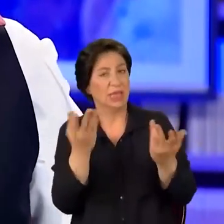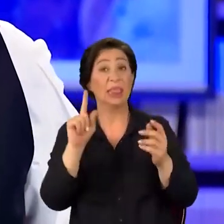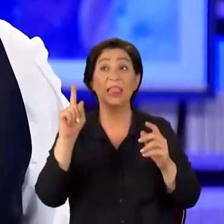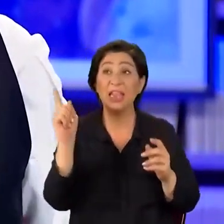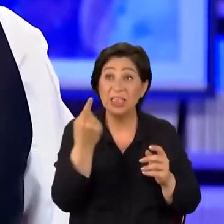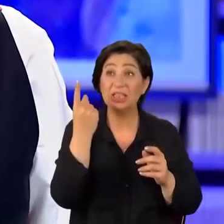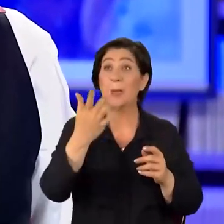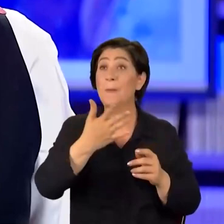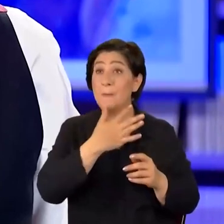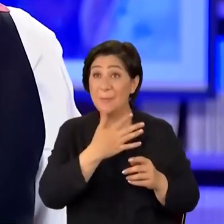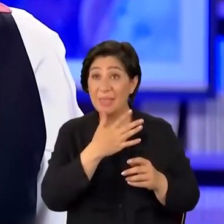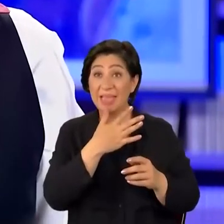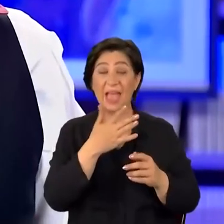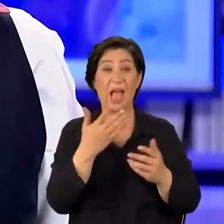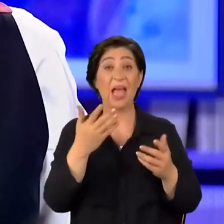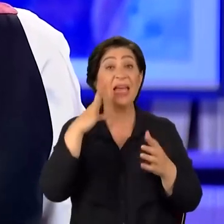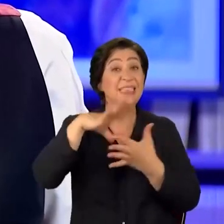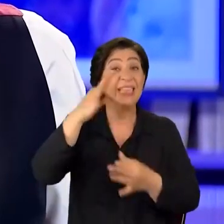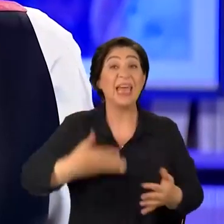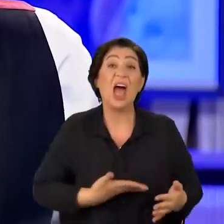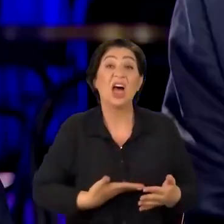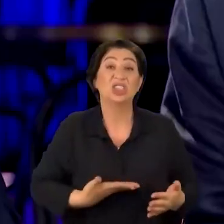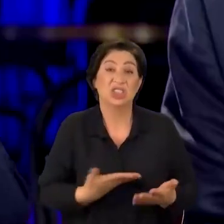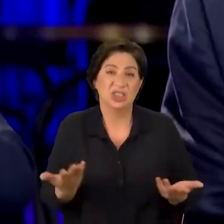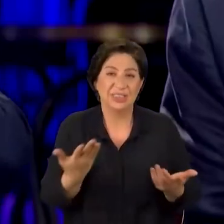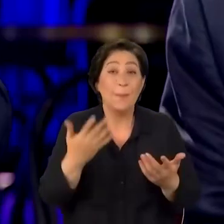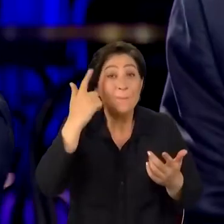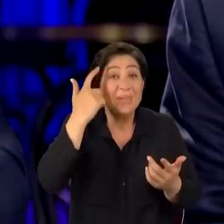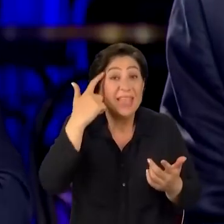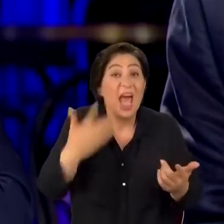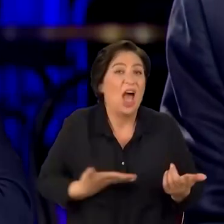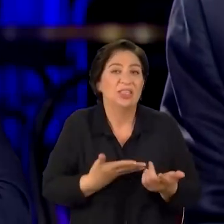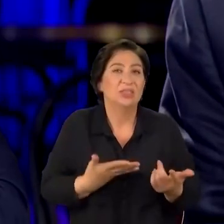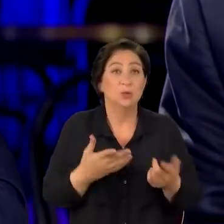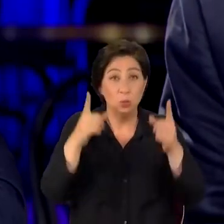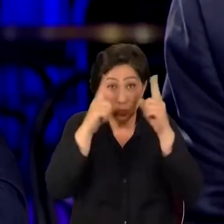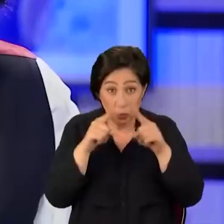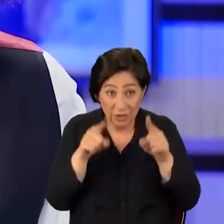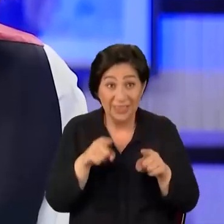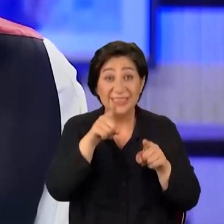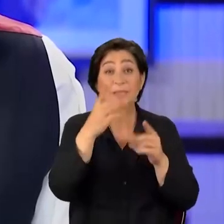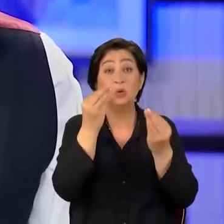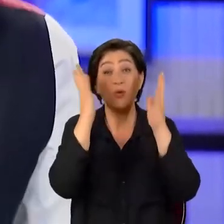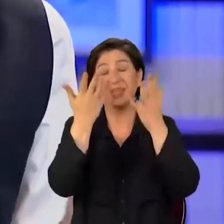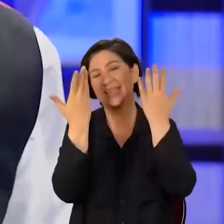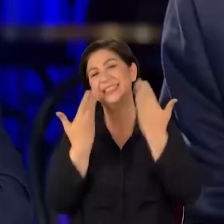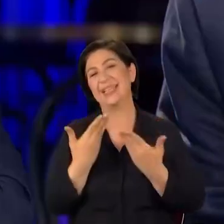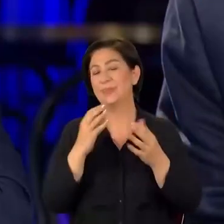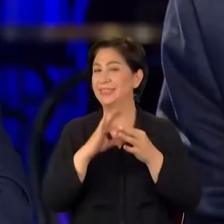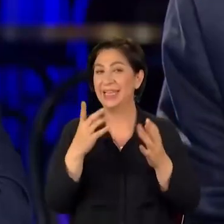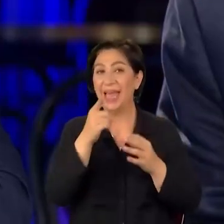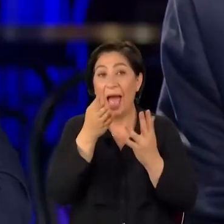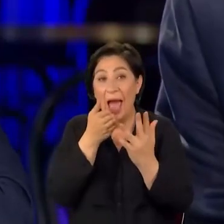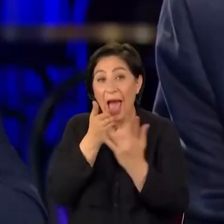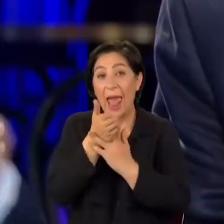olana, bilgiye bir aç ilgi var. Evet. Dolayısıyla sizin de çok izlenmenizin nedeni o. Siz de aradan